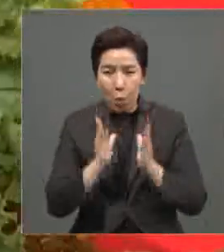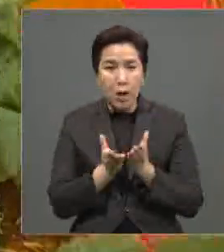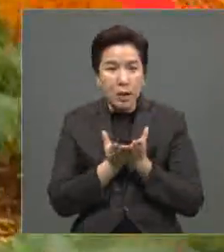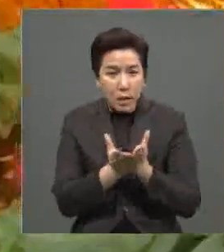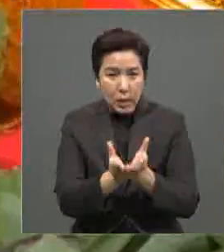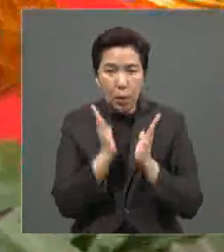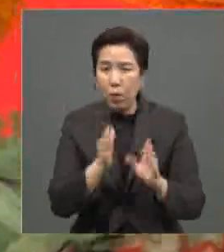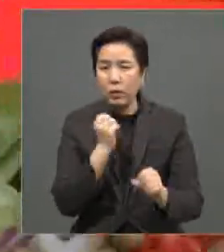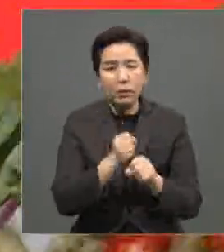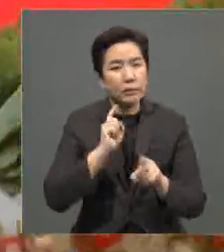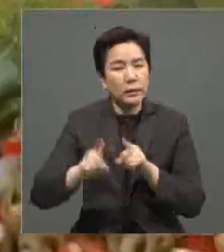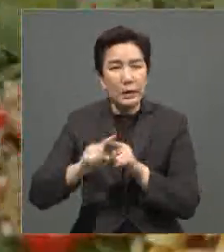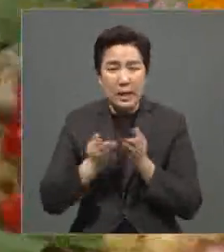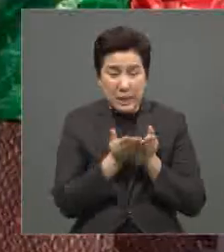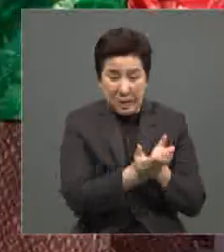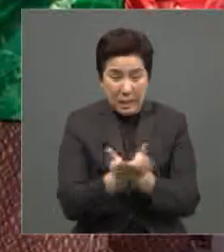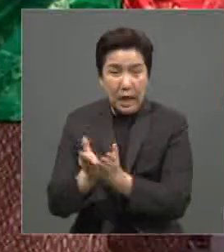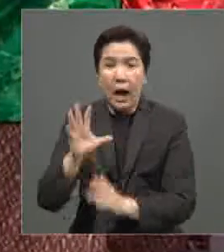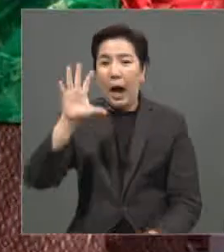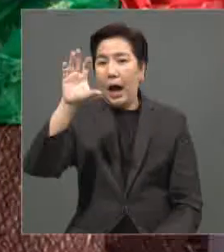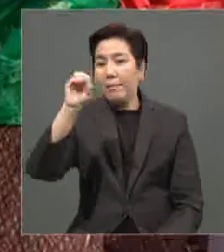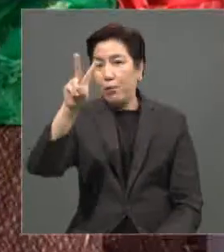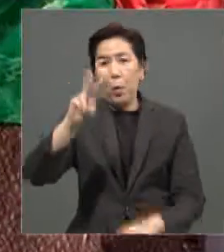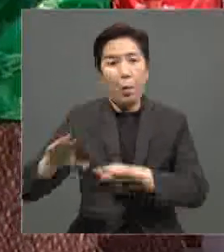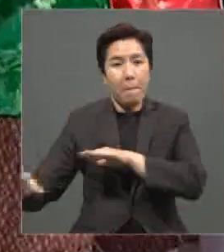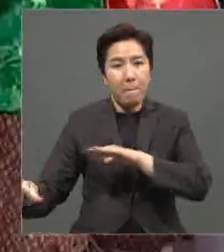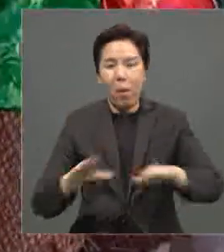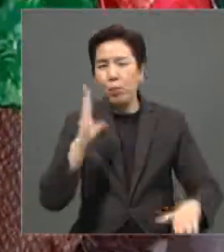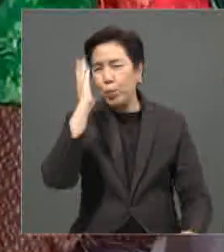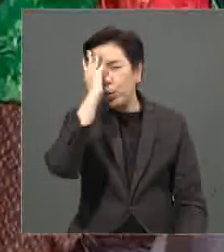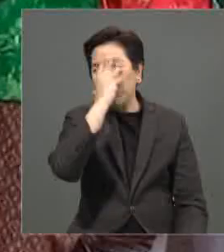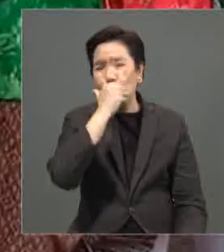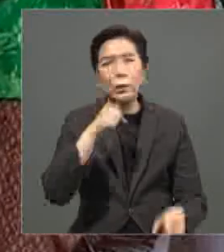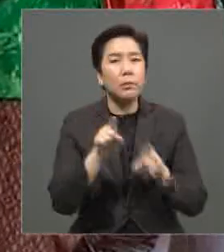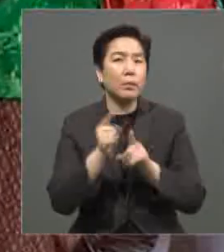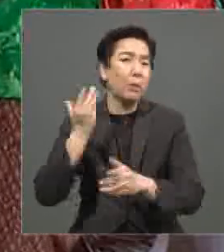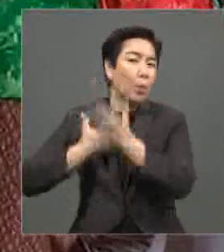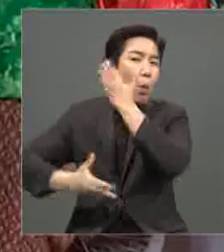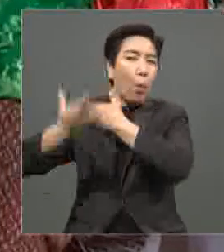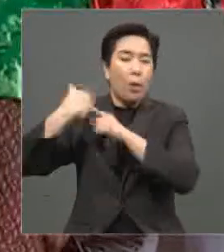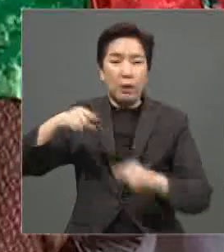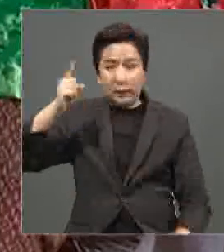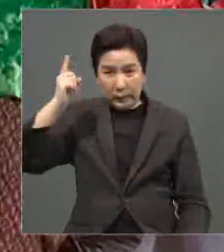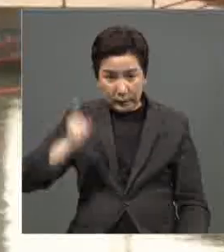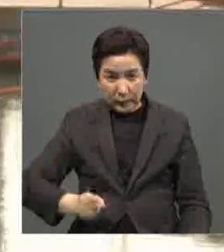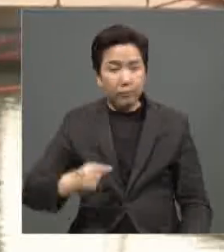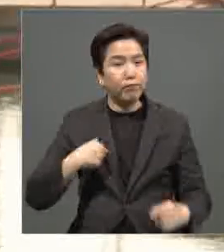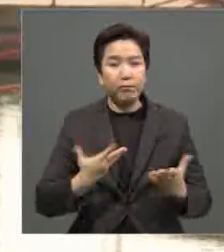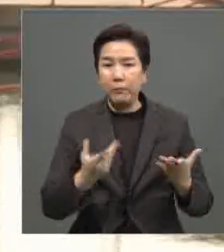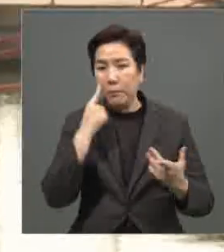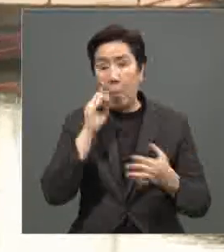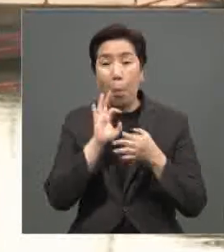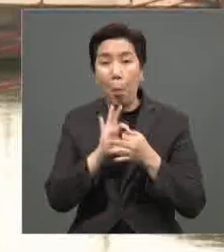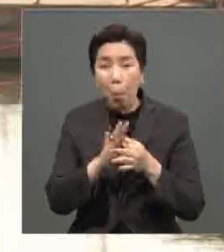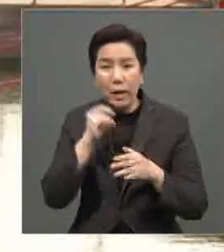รือและขบวนเรือทั้ง52ลำได้จัดตกแต่งอย่างสวยงามตามโบราณราชประเพณีและไม่มีความกังว